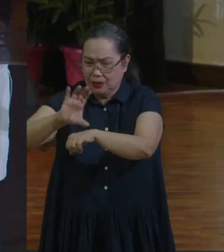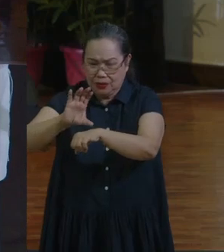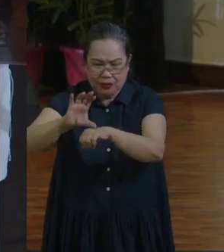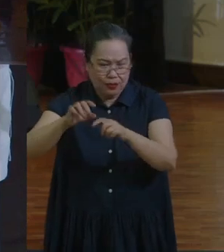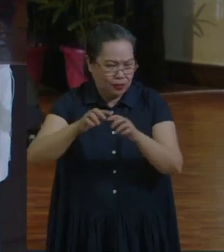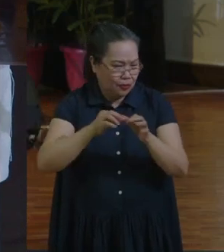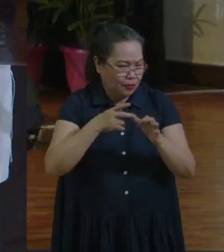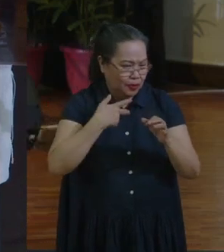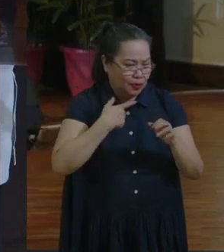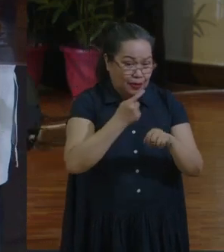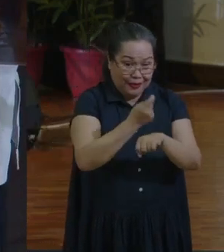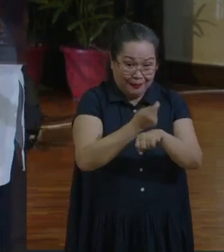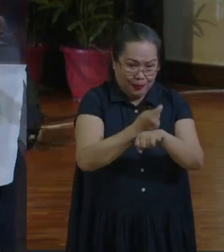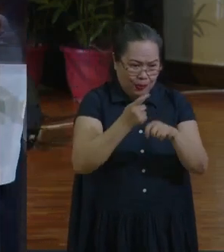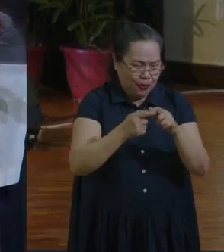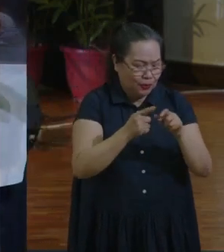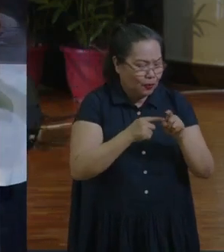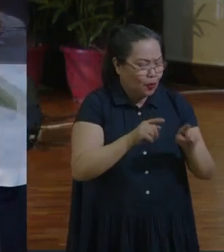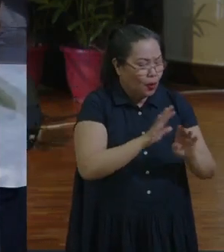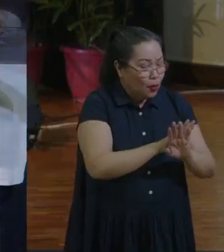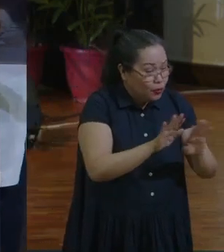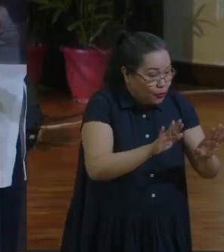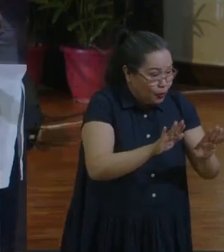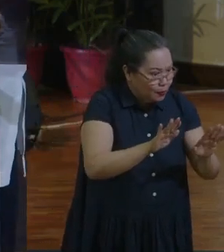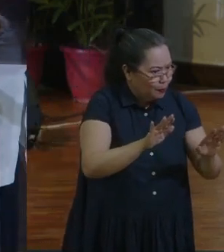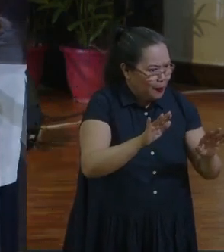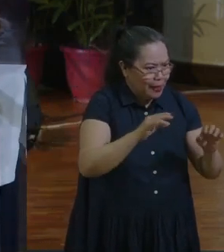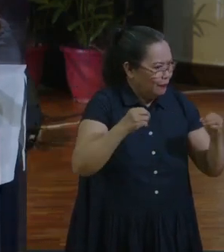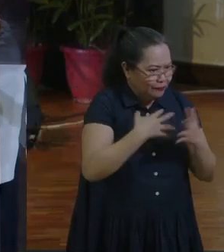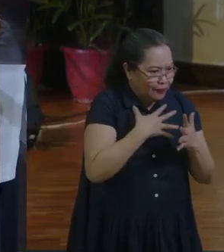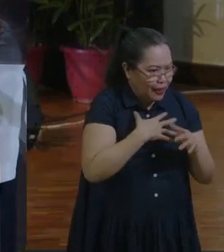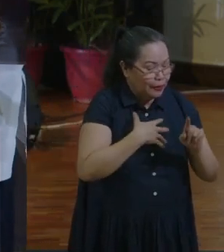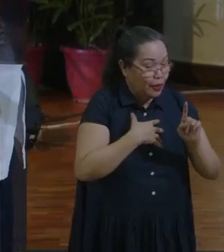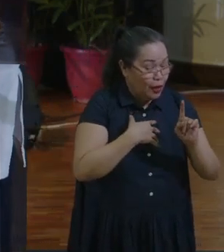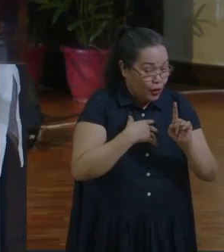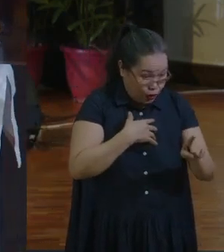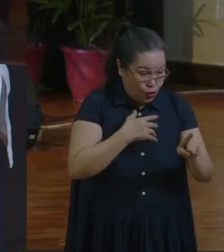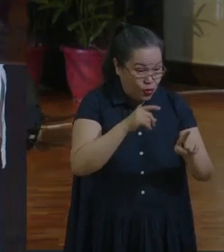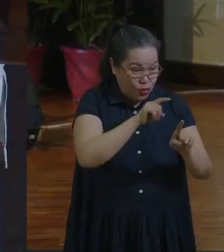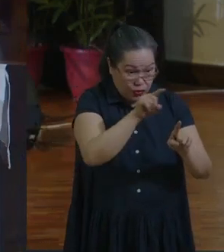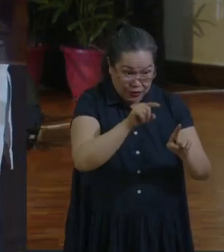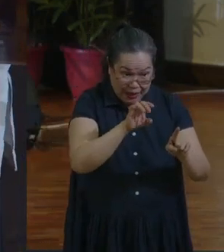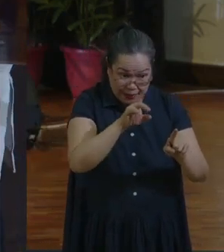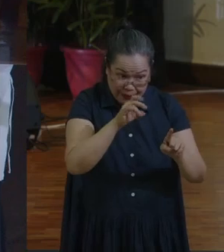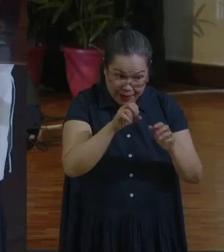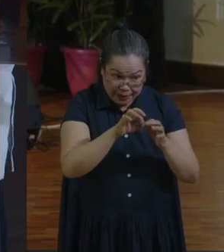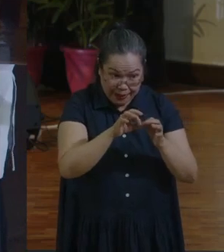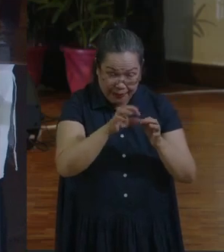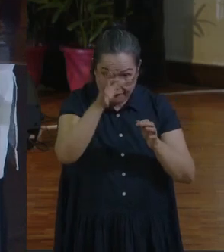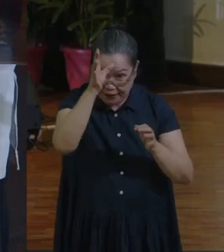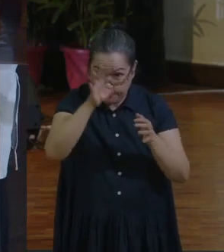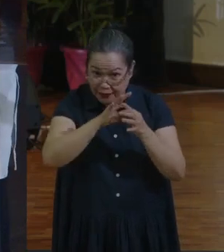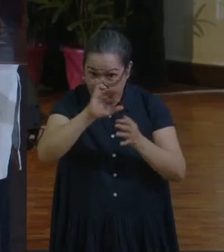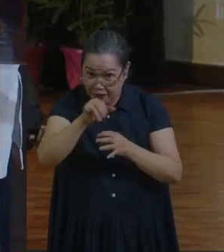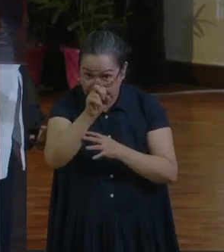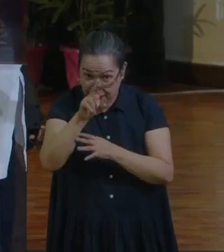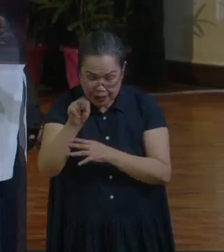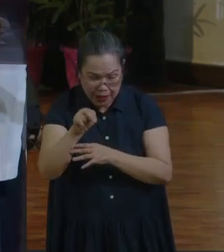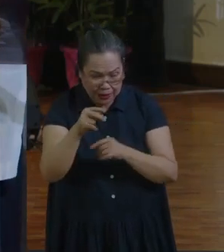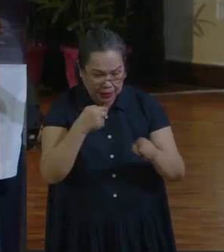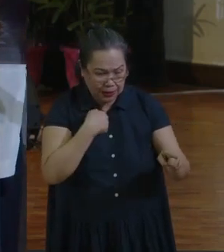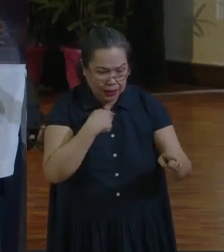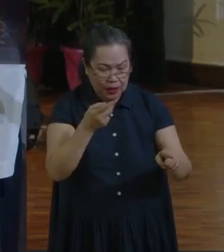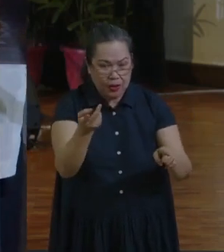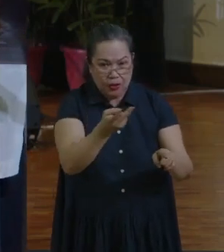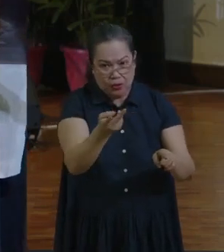be afraid, Zechariah, for your prayer has been heard." Ang prayer niya ay magkaanak sana